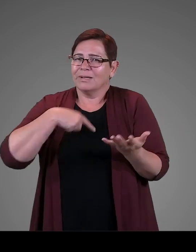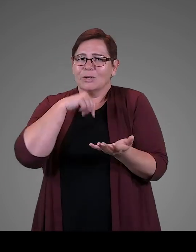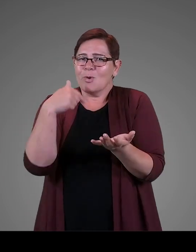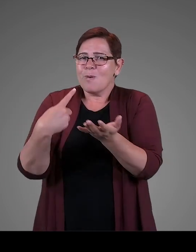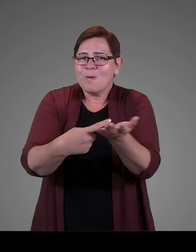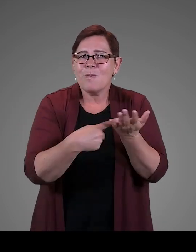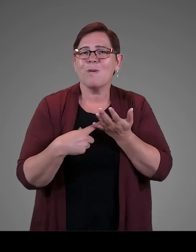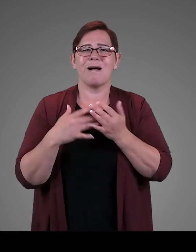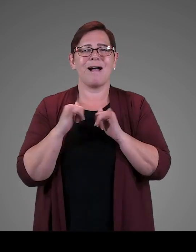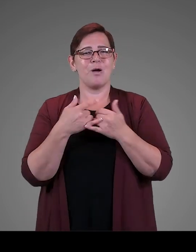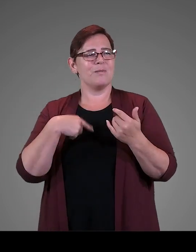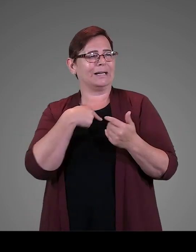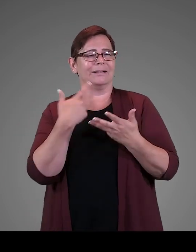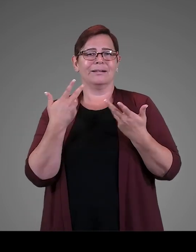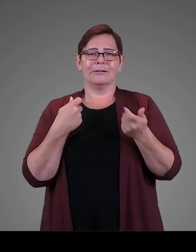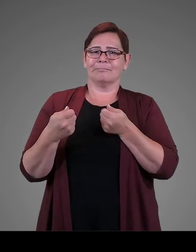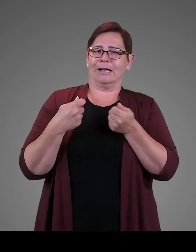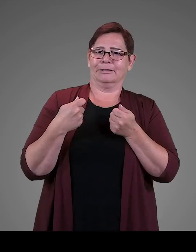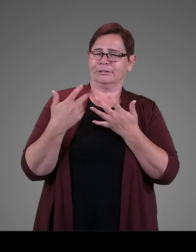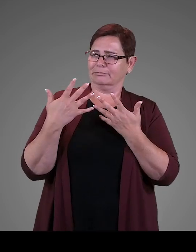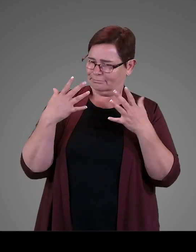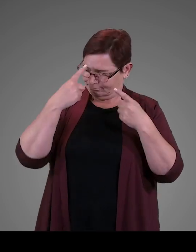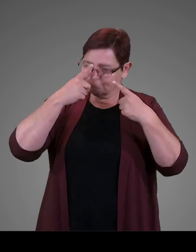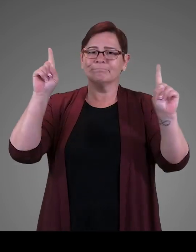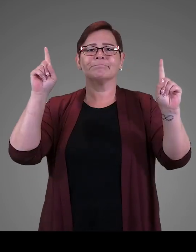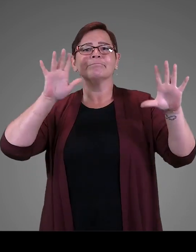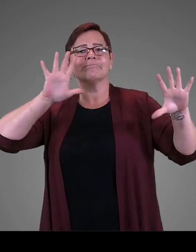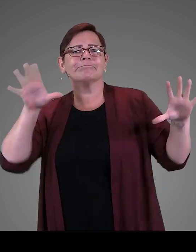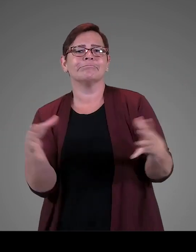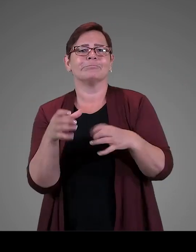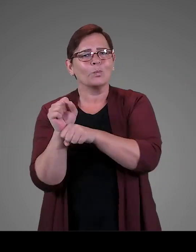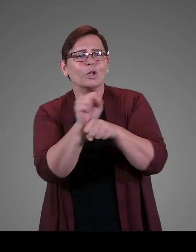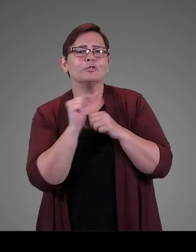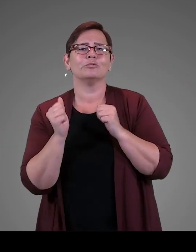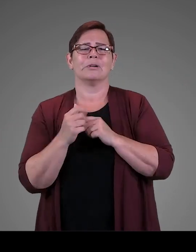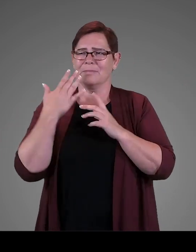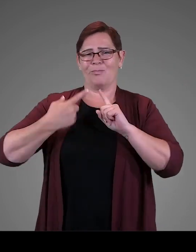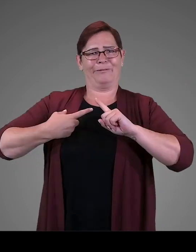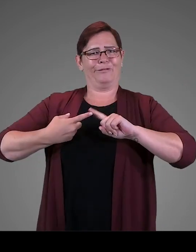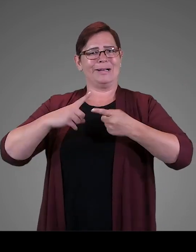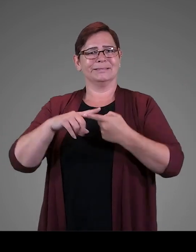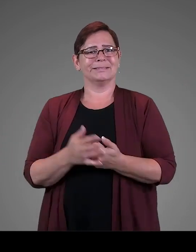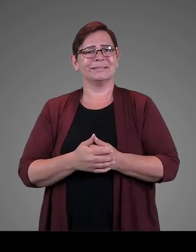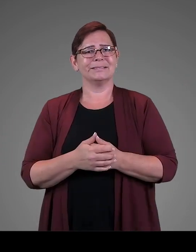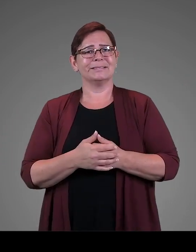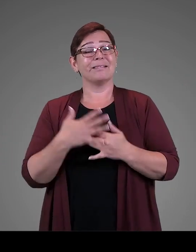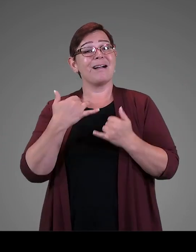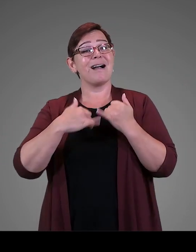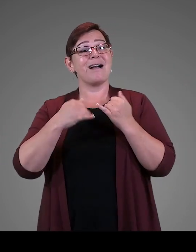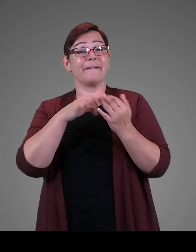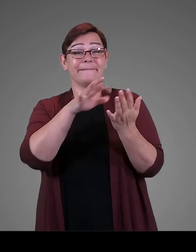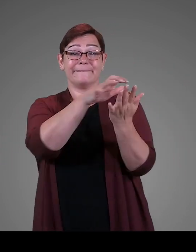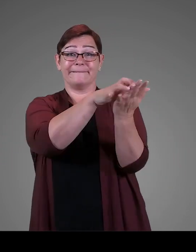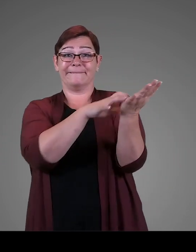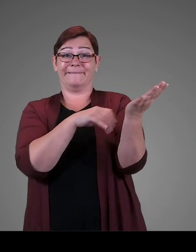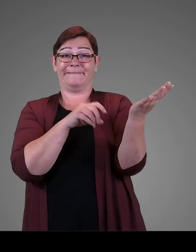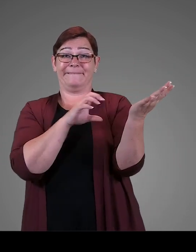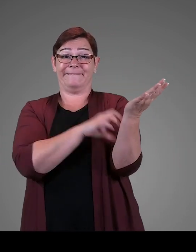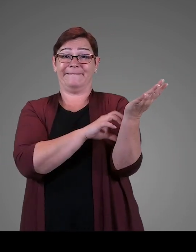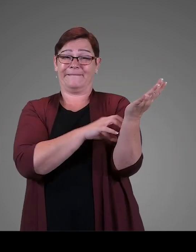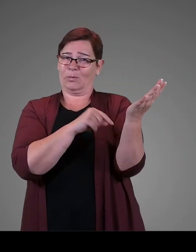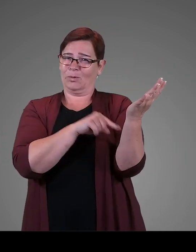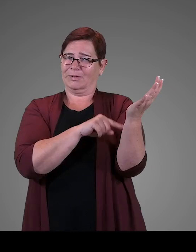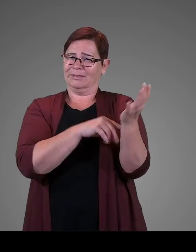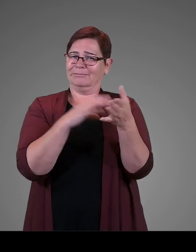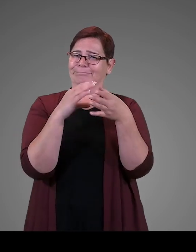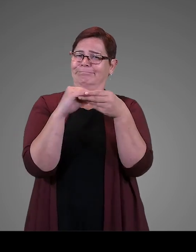de comment on a réussi à travailler ensemble parce qu'on est des amis. Et donc, à la fin de notre